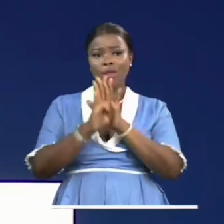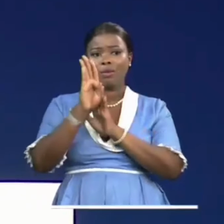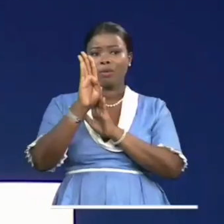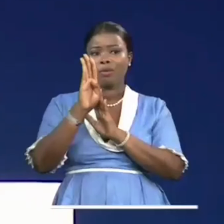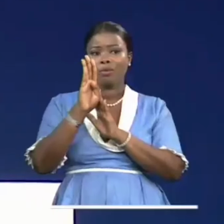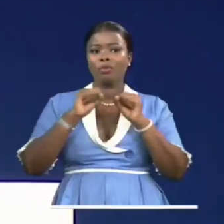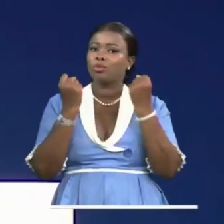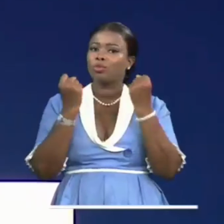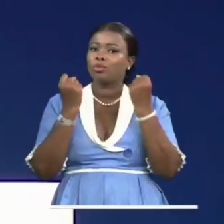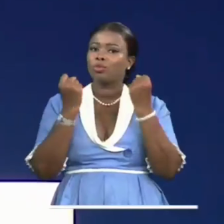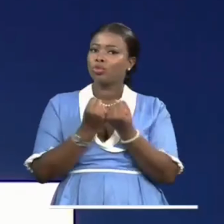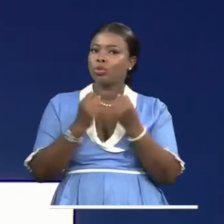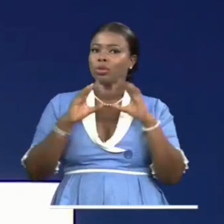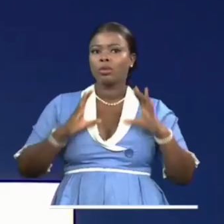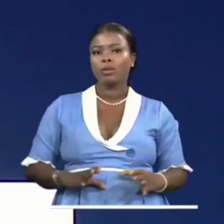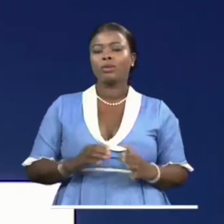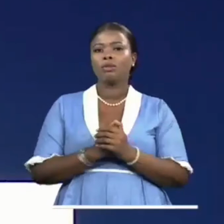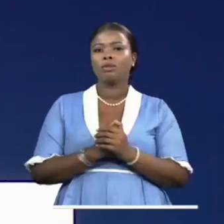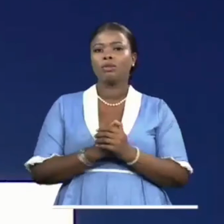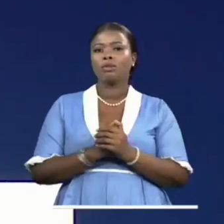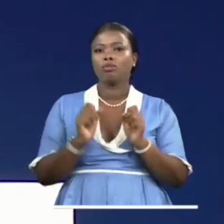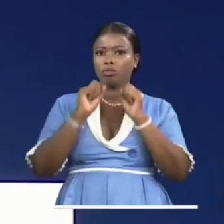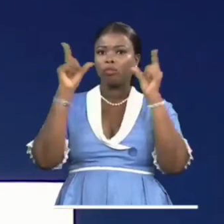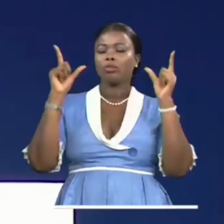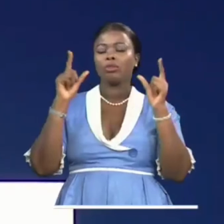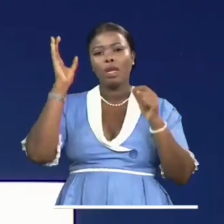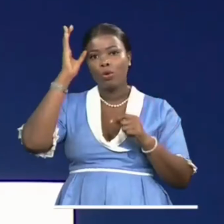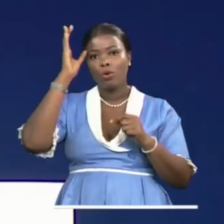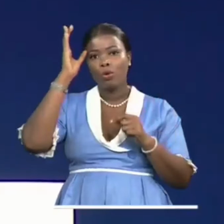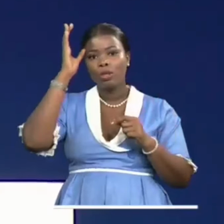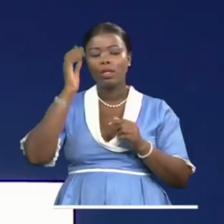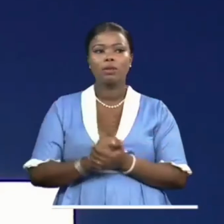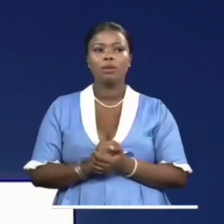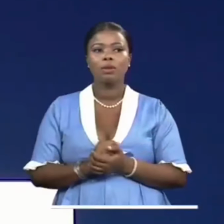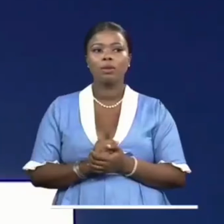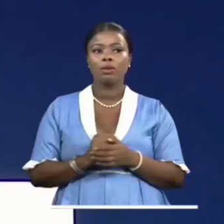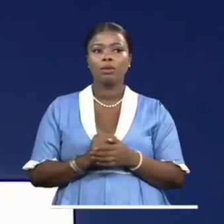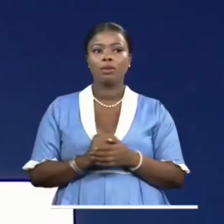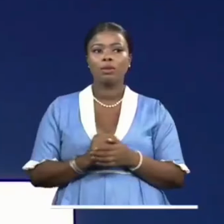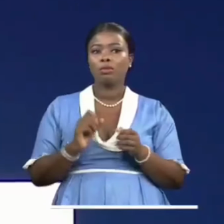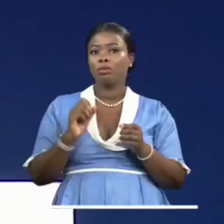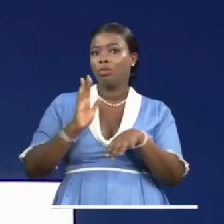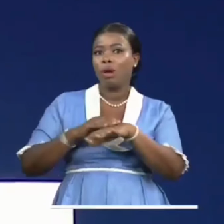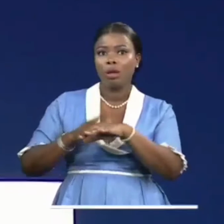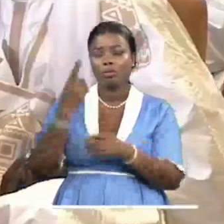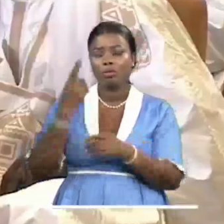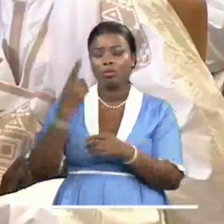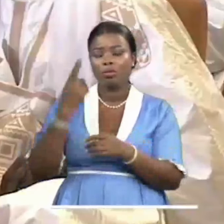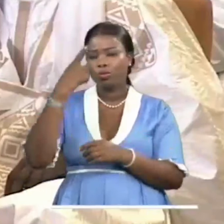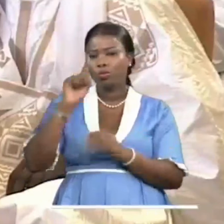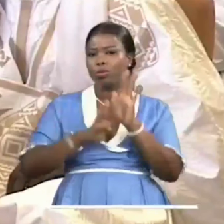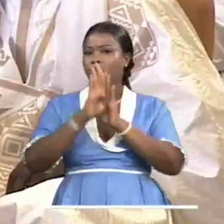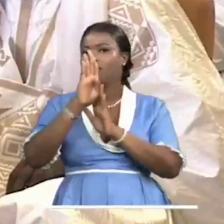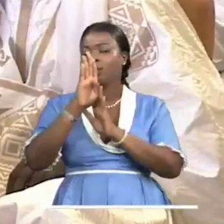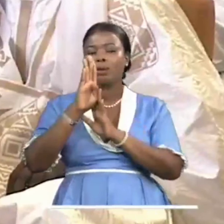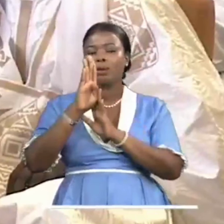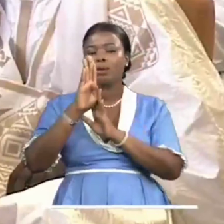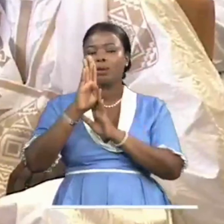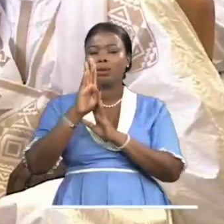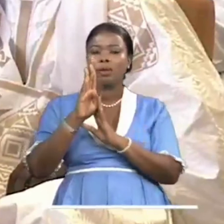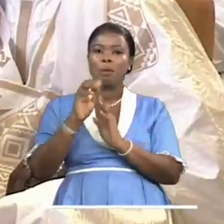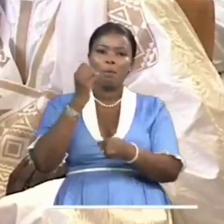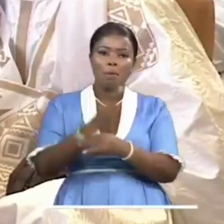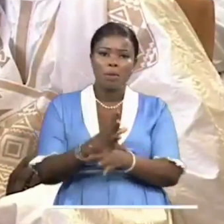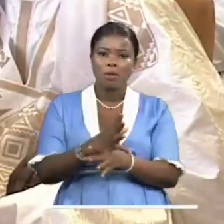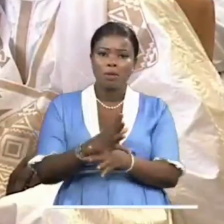civile qui éveille les consciences un secteur privé alerte vraiment pour concrétiser le développement endogène à partir des pôles c'est